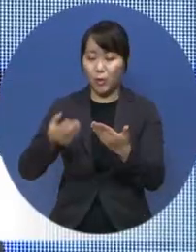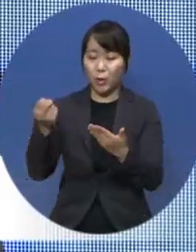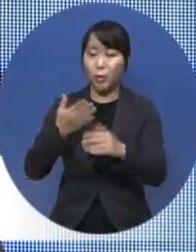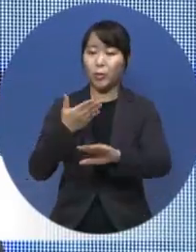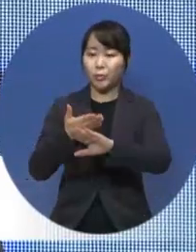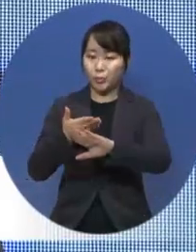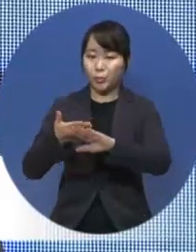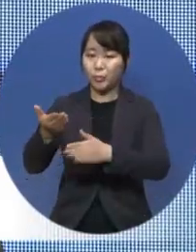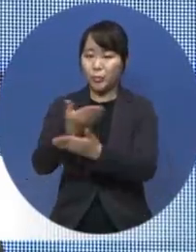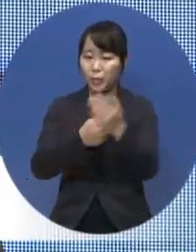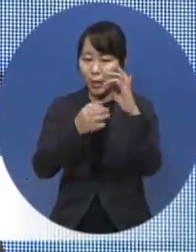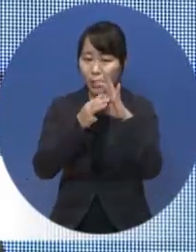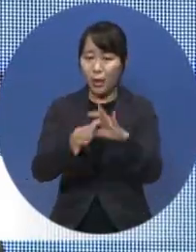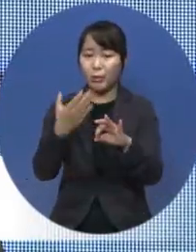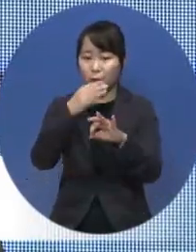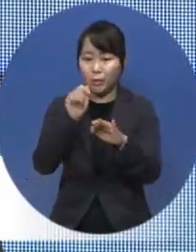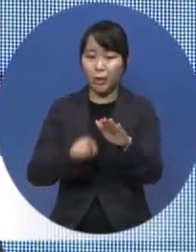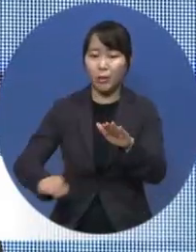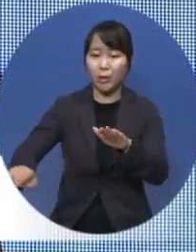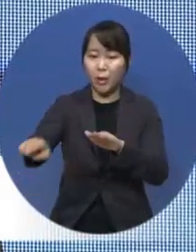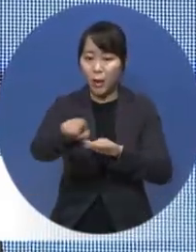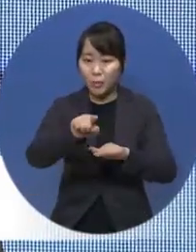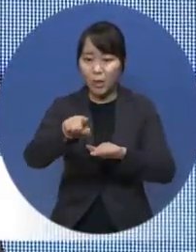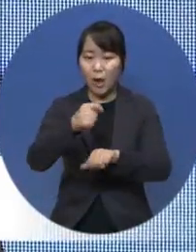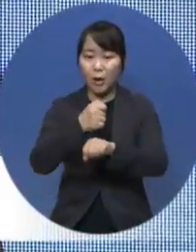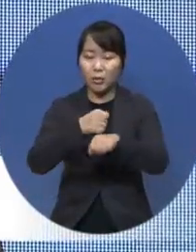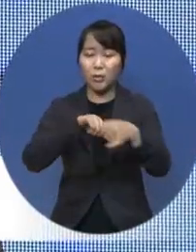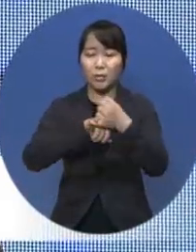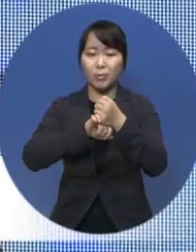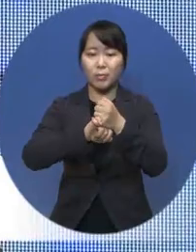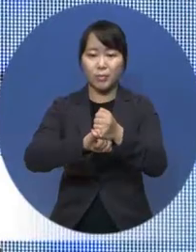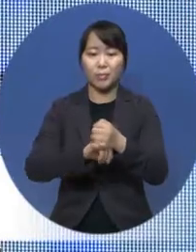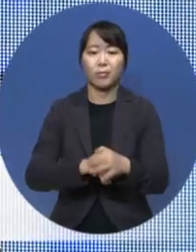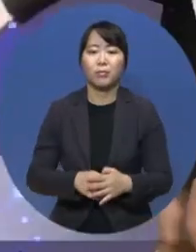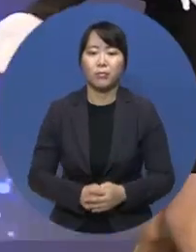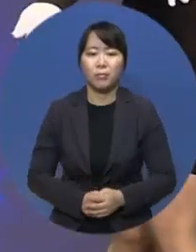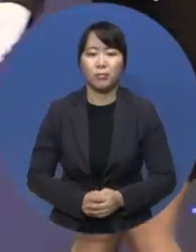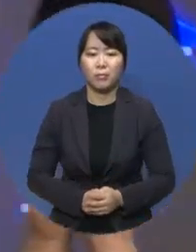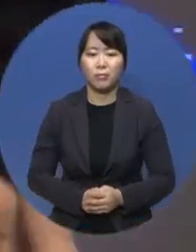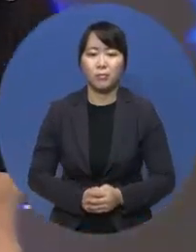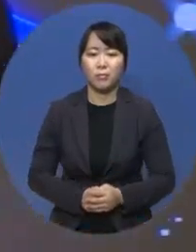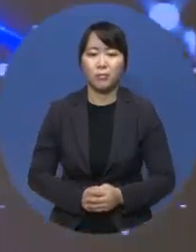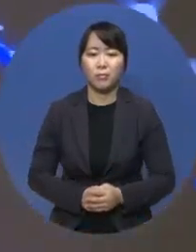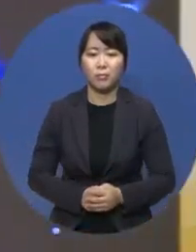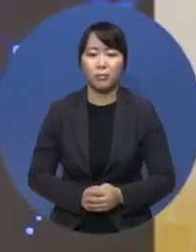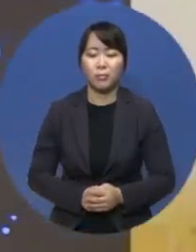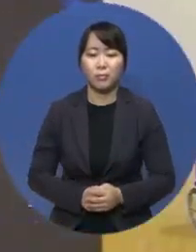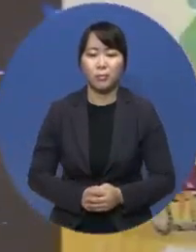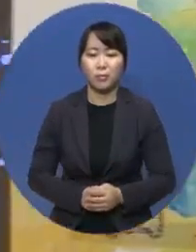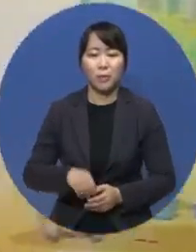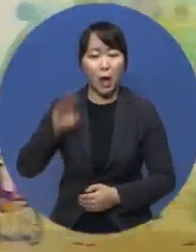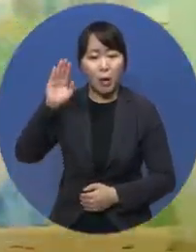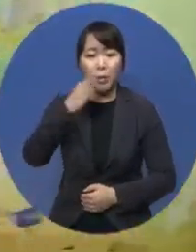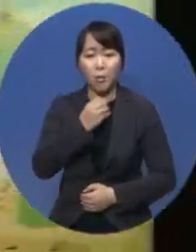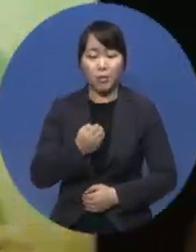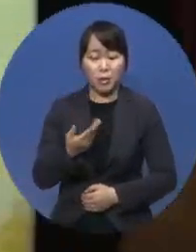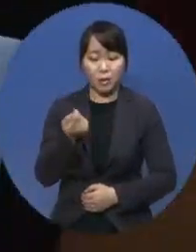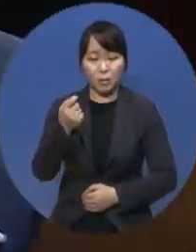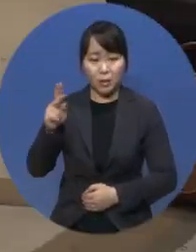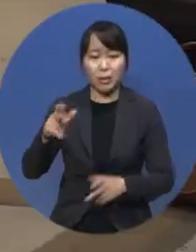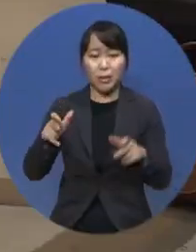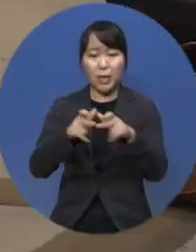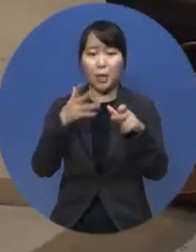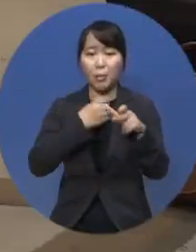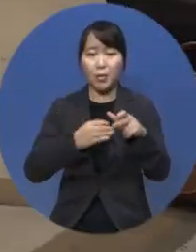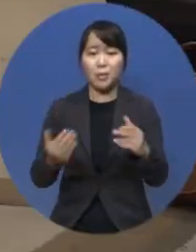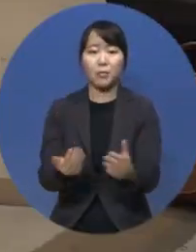나무 이어질 수 있어 확장성 것을 약속드립니다 앞으로도 복지 tv 는 상해